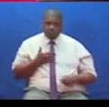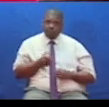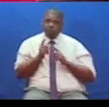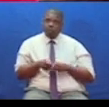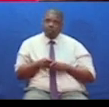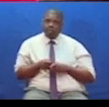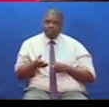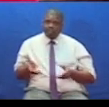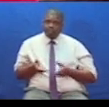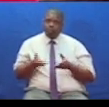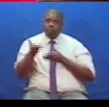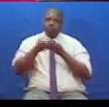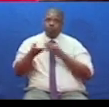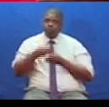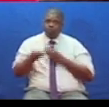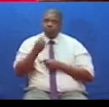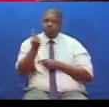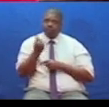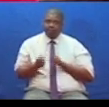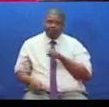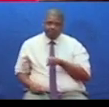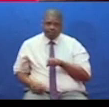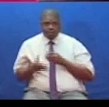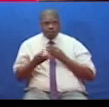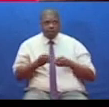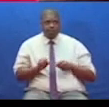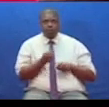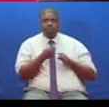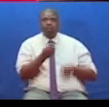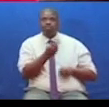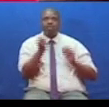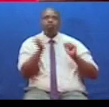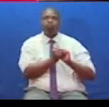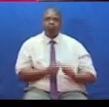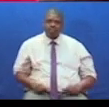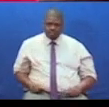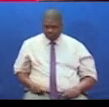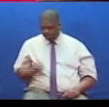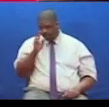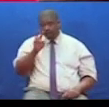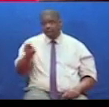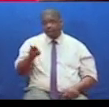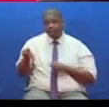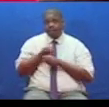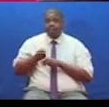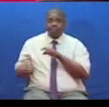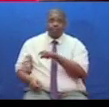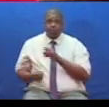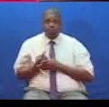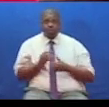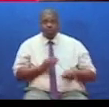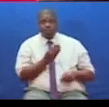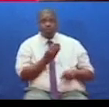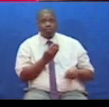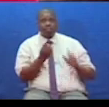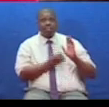GDP ya dola milioni 210. Angalieni kazi hiyo, kutoka bilioni